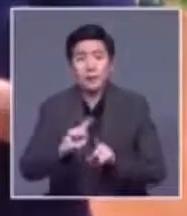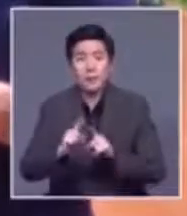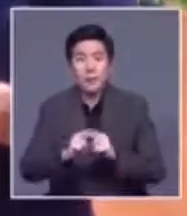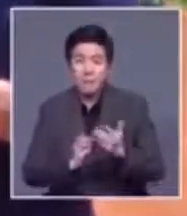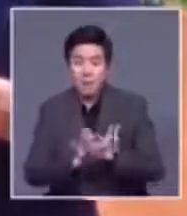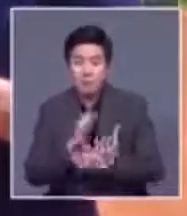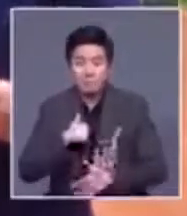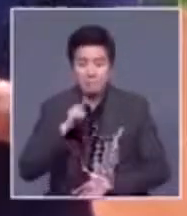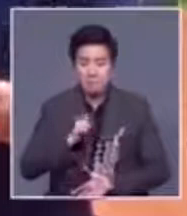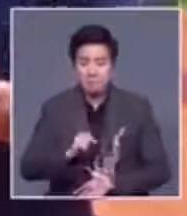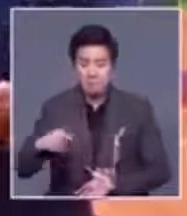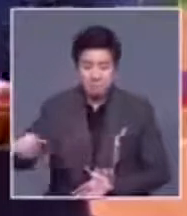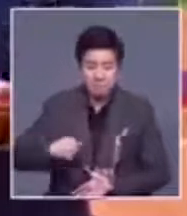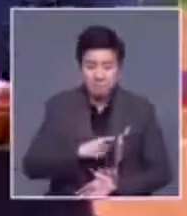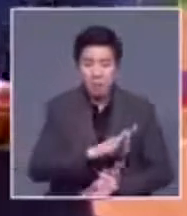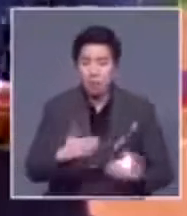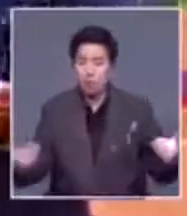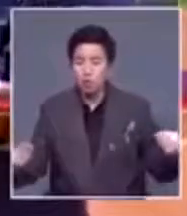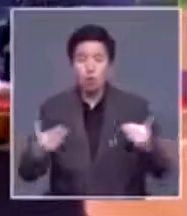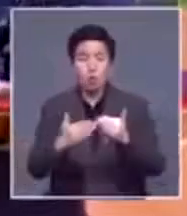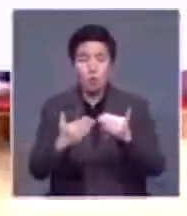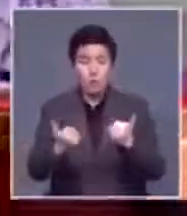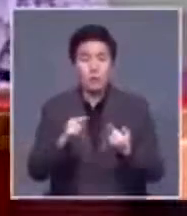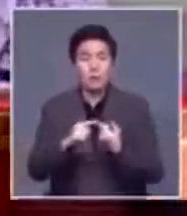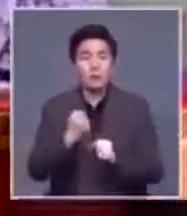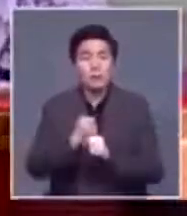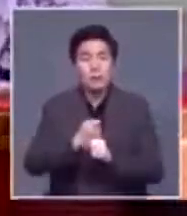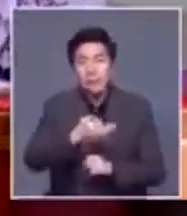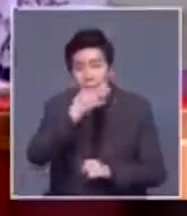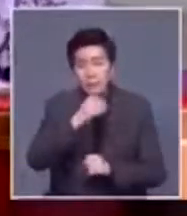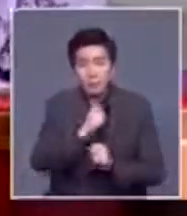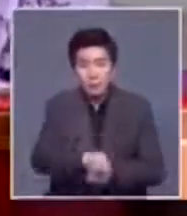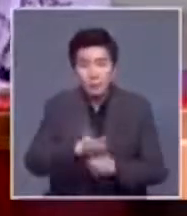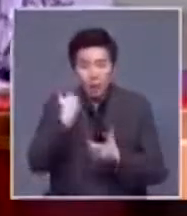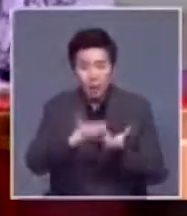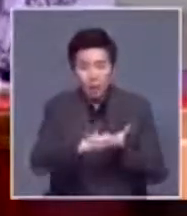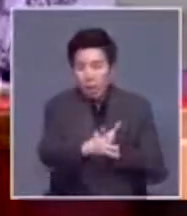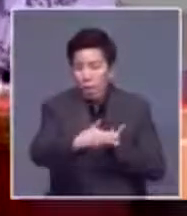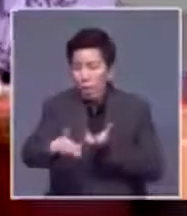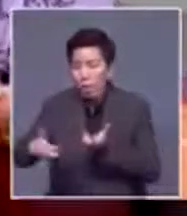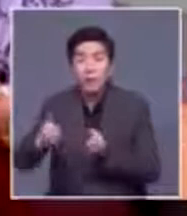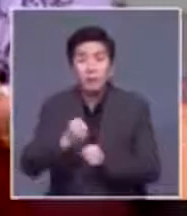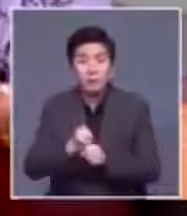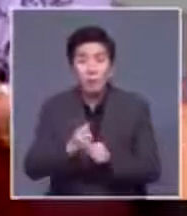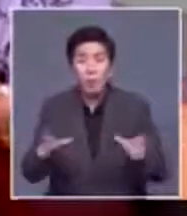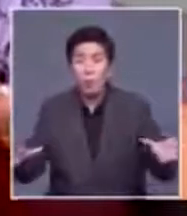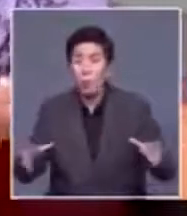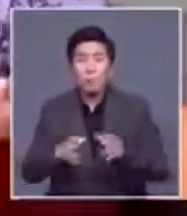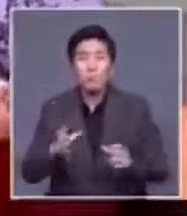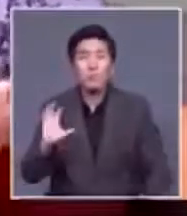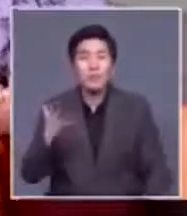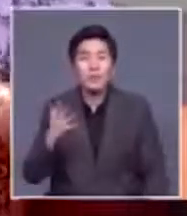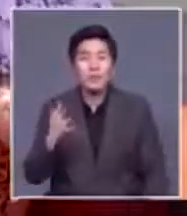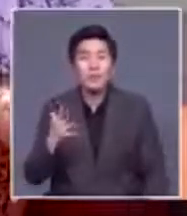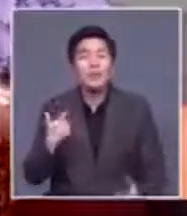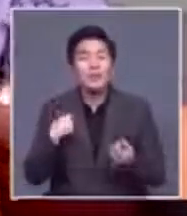อค้าคนกลาง ก็อาชีพทำไร่เกษตรกรนี่นะคะก็กระจัดกระจายเนาะต่างคนต่างทำก็ไม่ได้รวมกลุ่มมันพอม